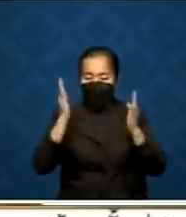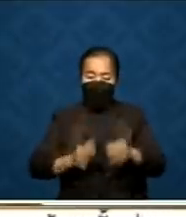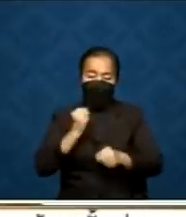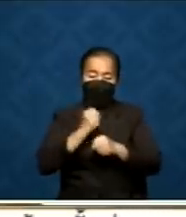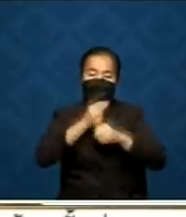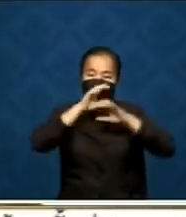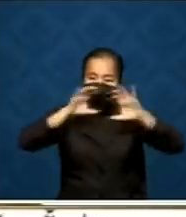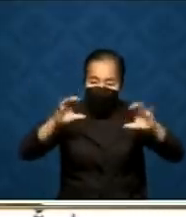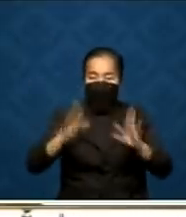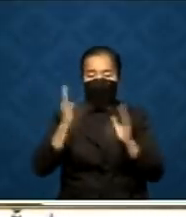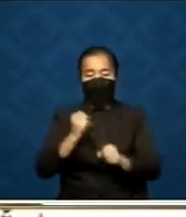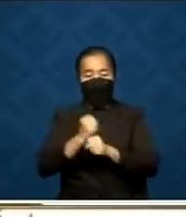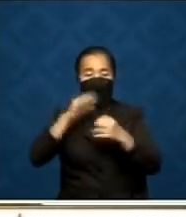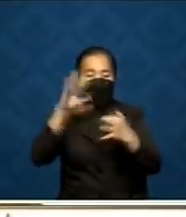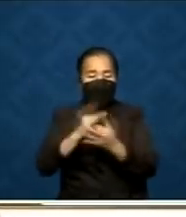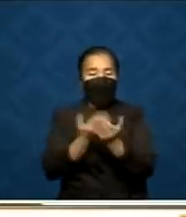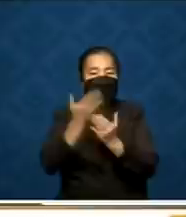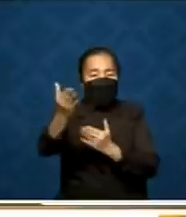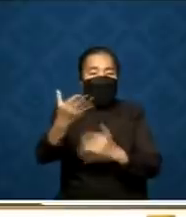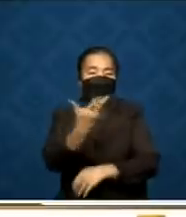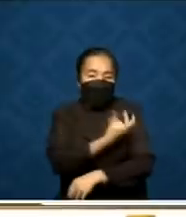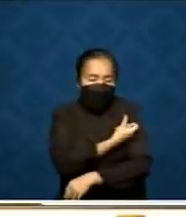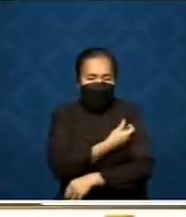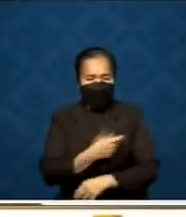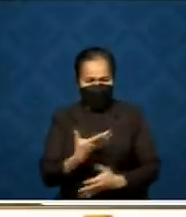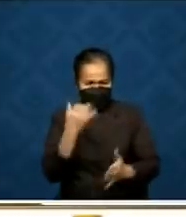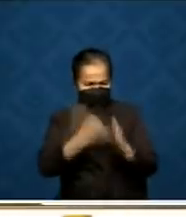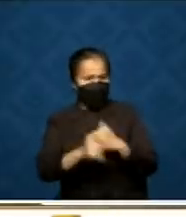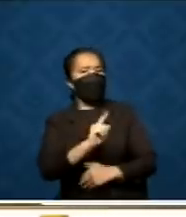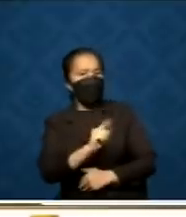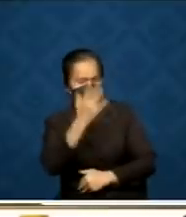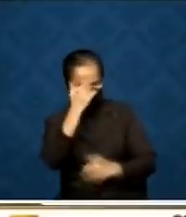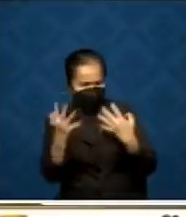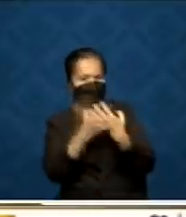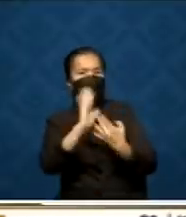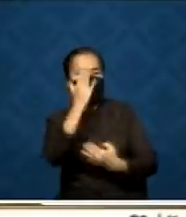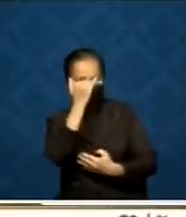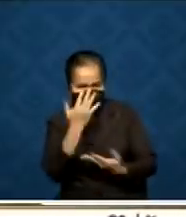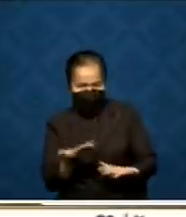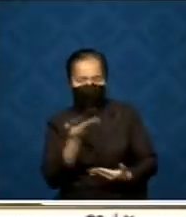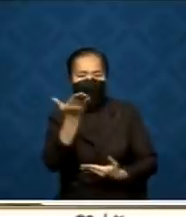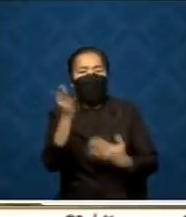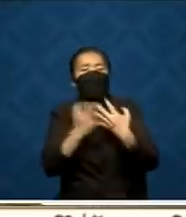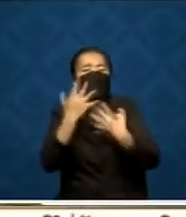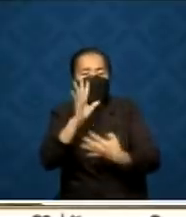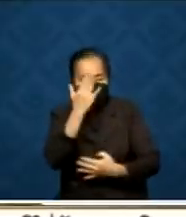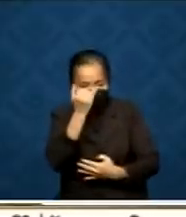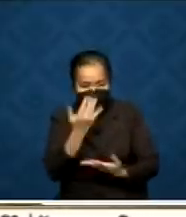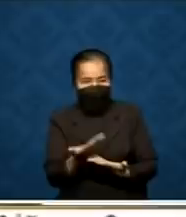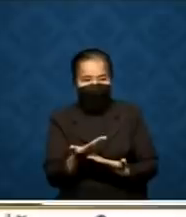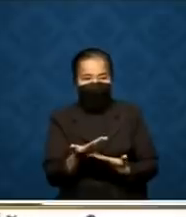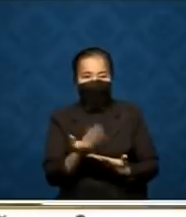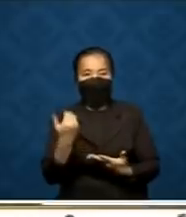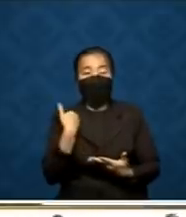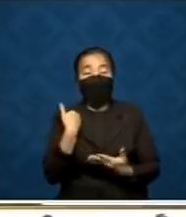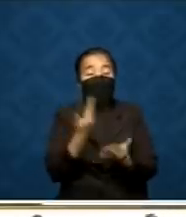ผู้ที่ผู้ที่ชนจะต้องในการจัดหามา synผิดอะไรล่ะถึงจะไปนิรโทษกรรมและก็ผิดไอ้ที่ 17บาท